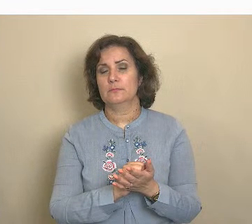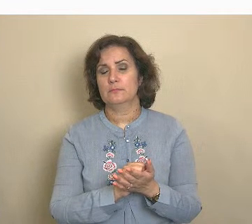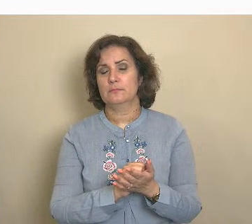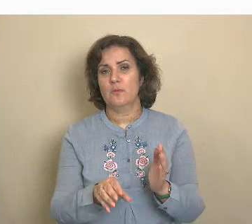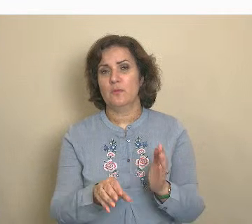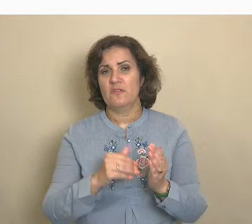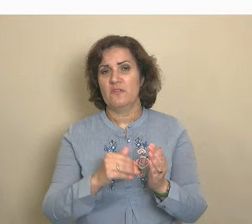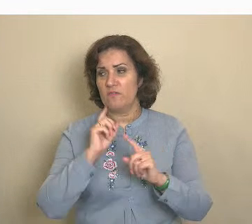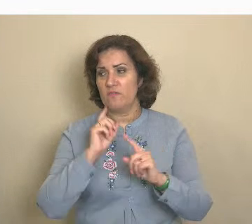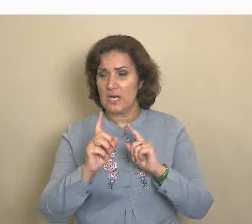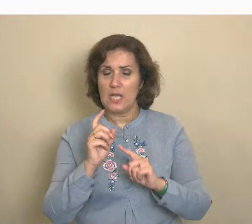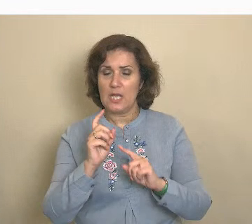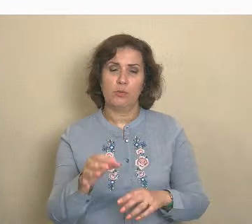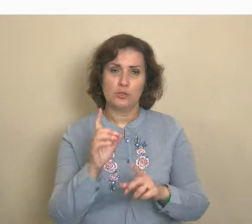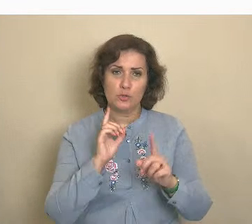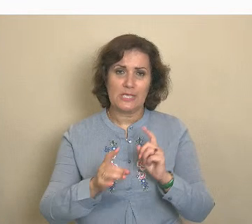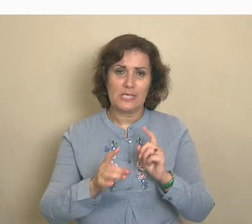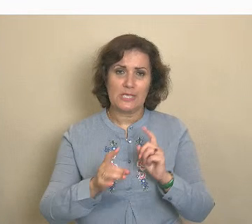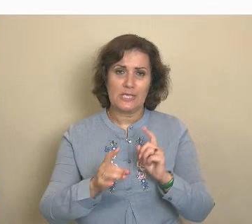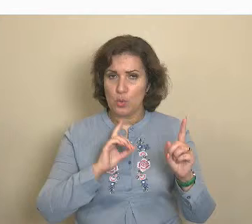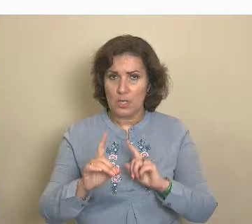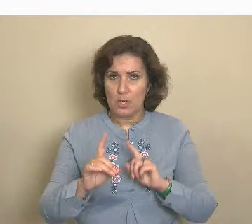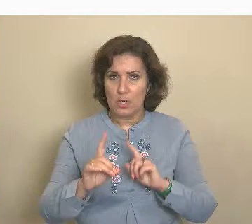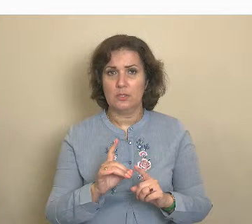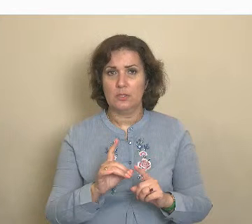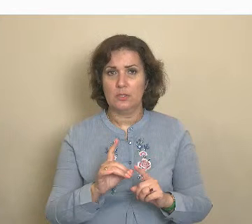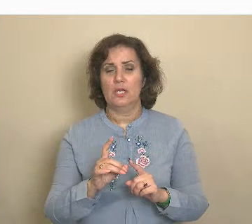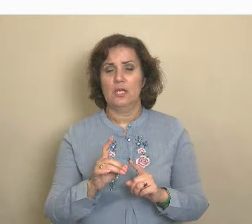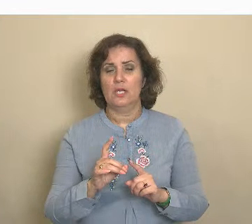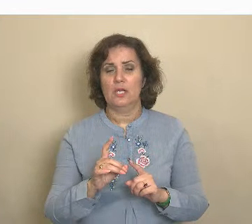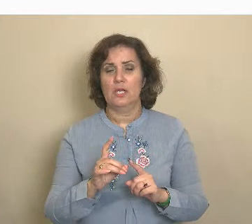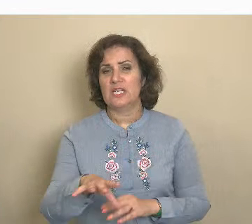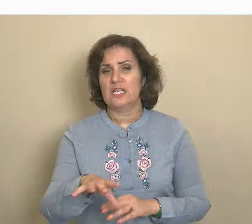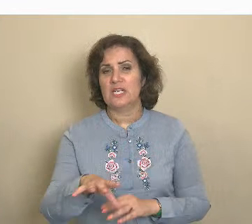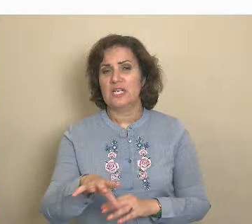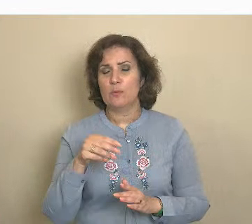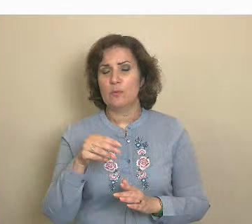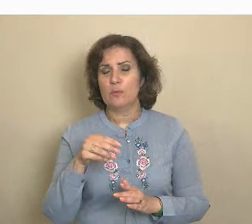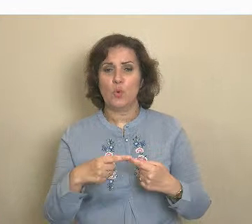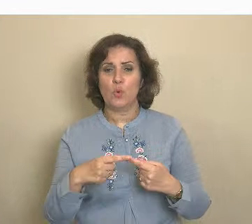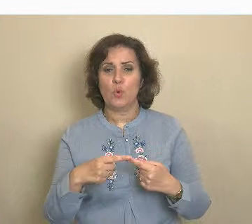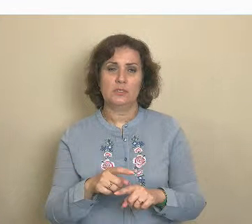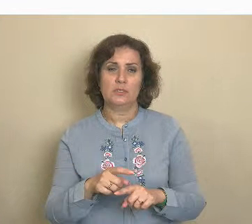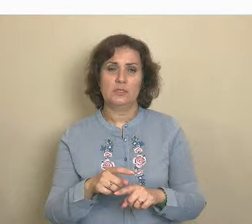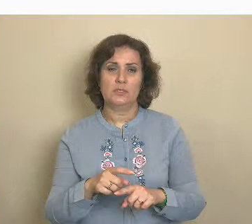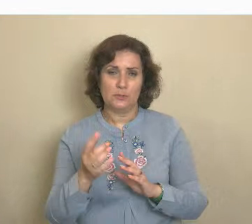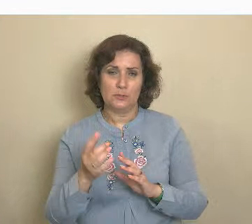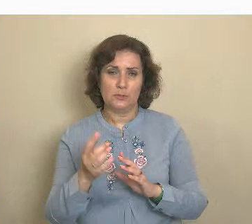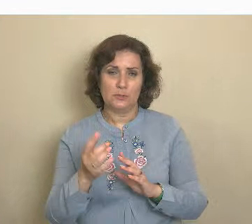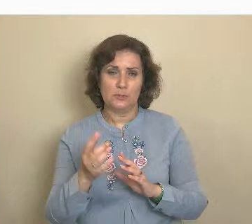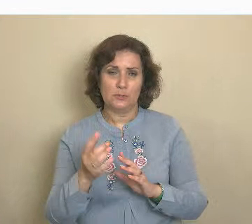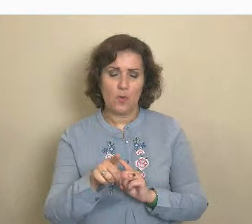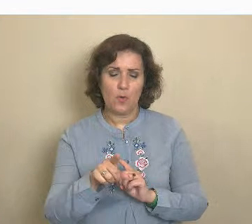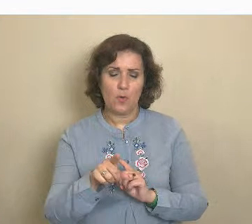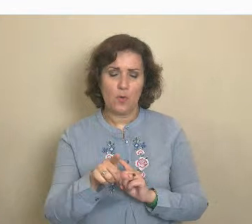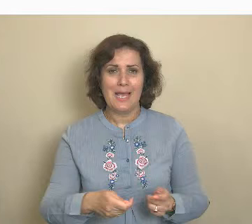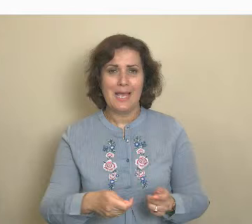Верховної Ради РК, обласної ради, районної ради, у територіальному виборчому окрузі та сільської селищної міської ради, вони